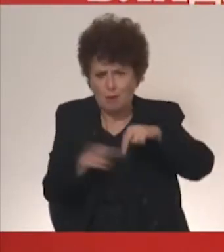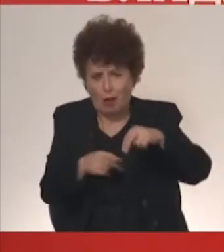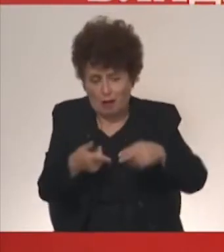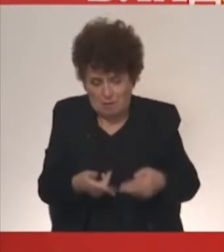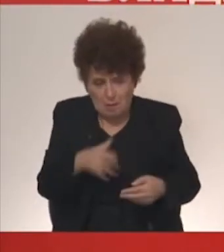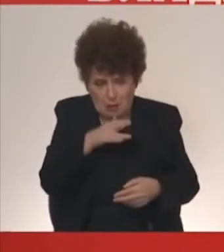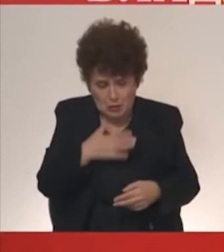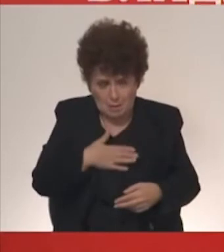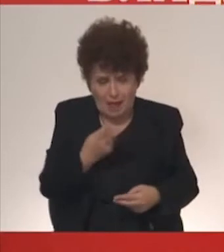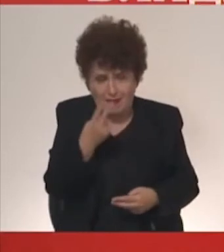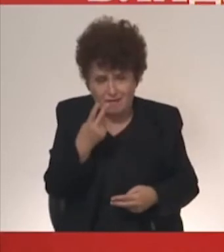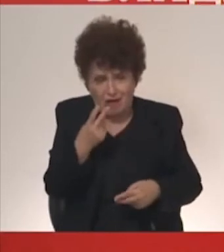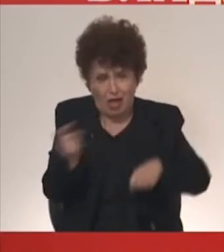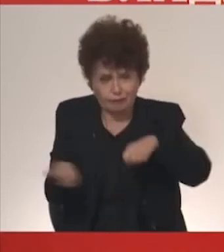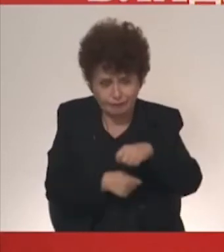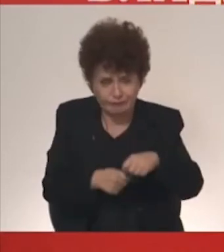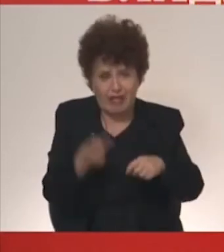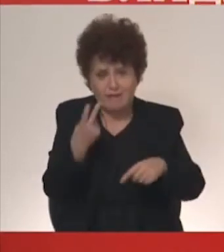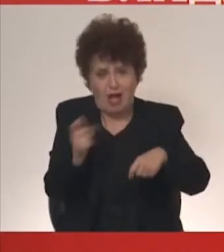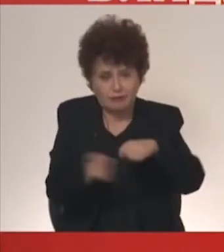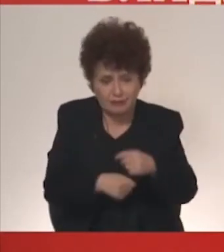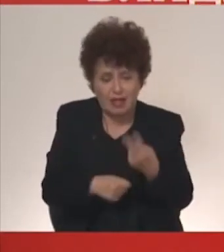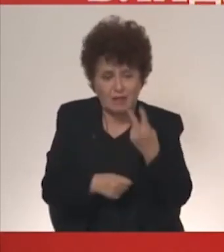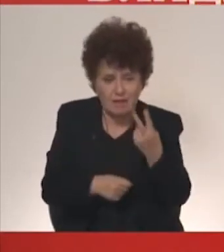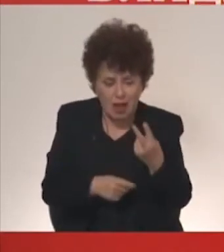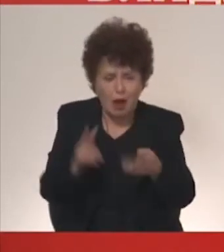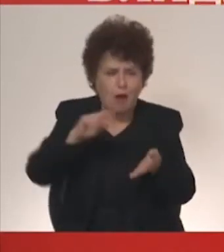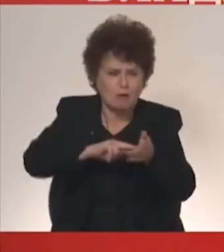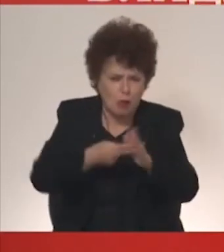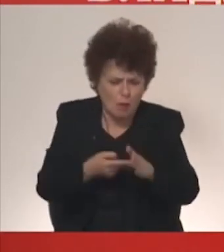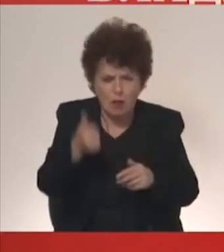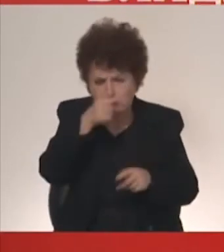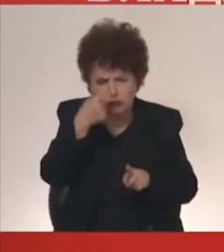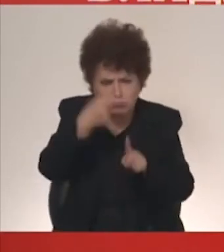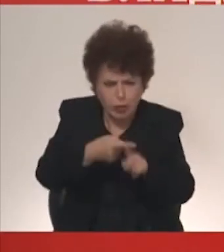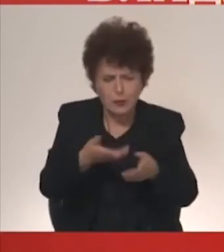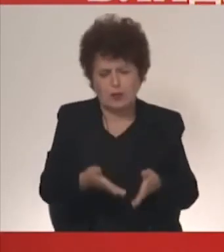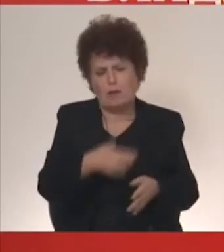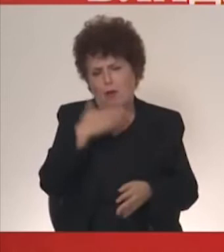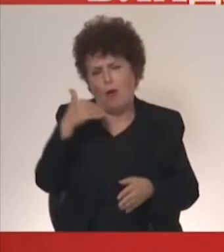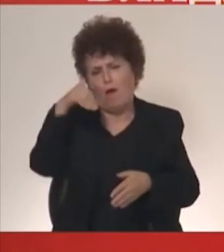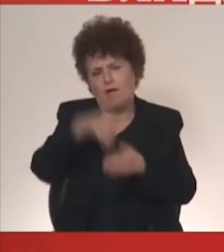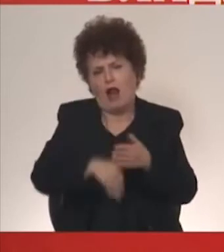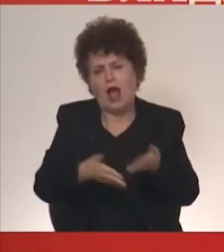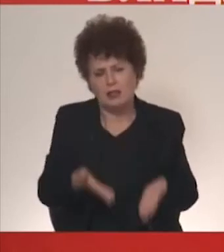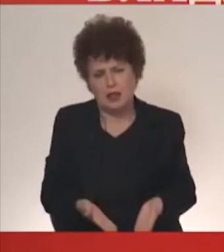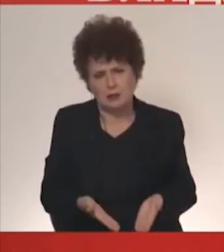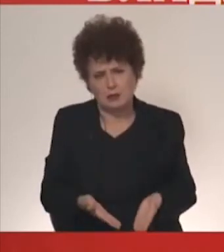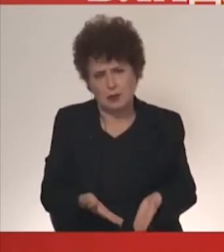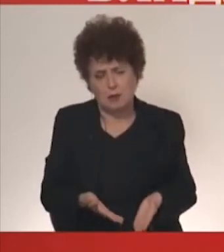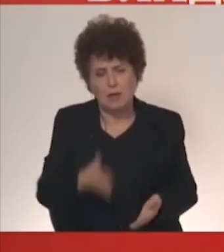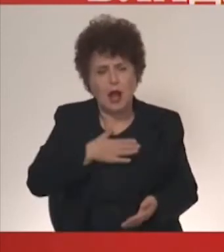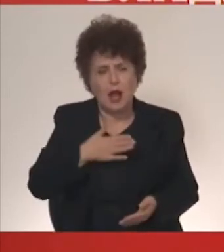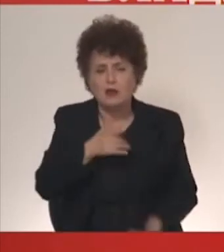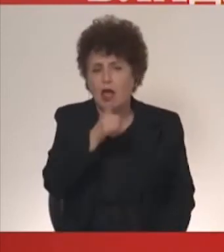përjetuam problematizimin e diçkaje që është shumë e brendshme, problematizim të gjuhës tonë në nivel evropian dhe në këtë kuptim këto hapa e kanë